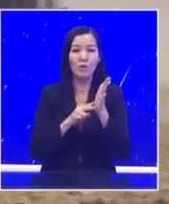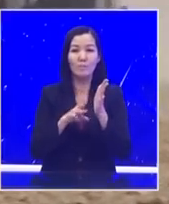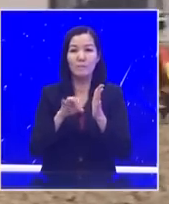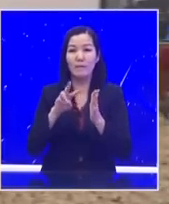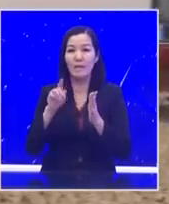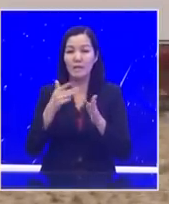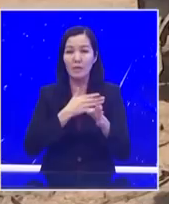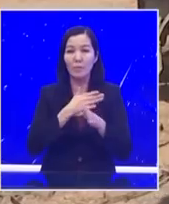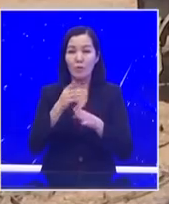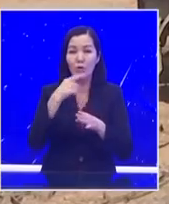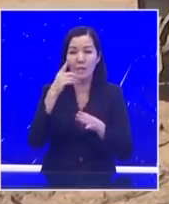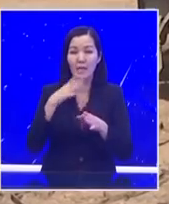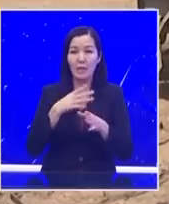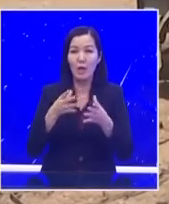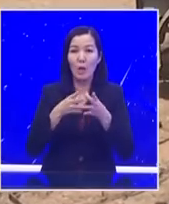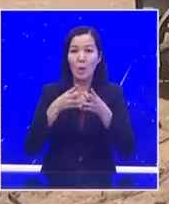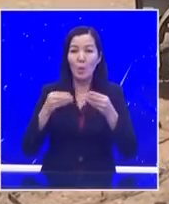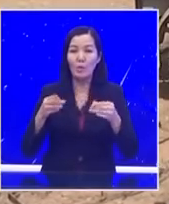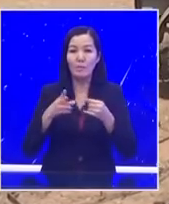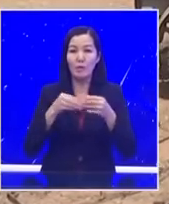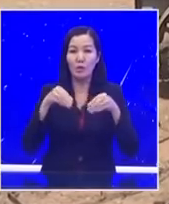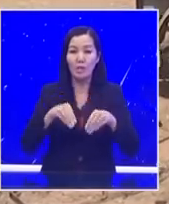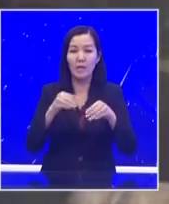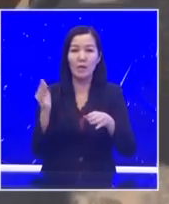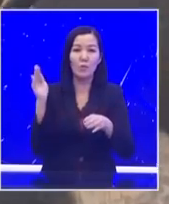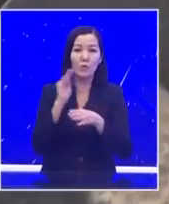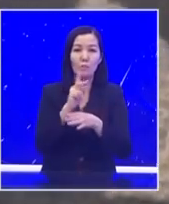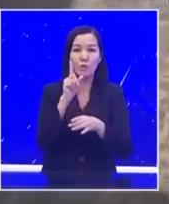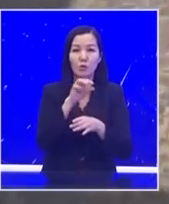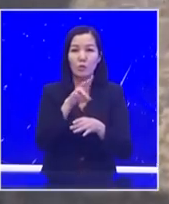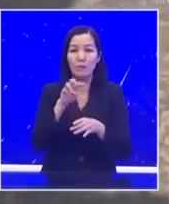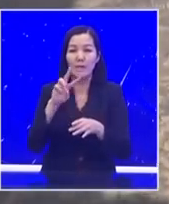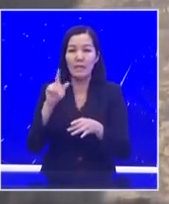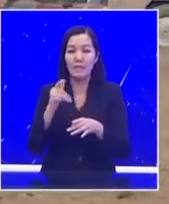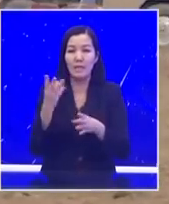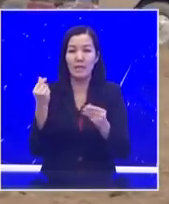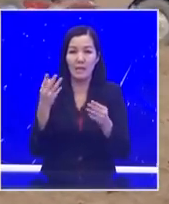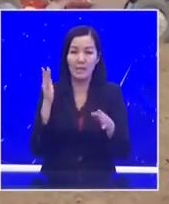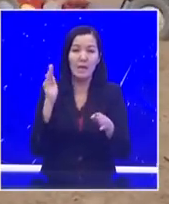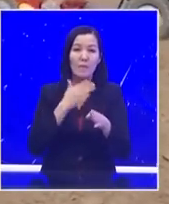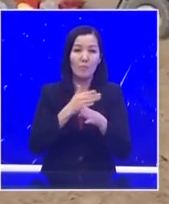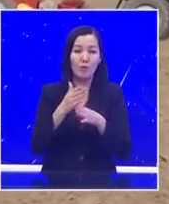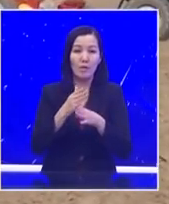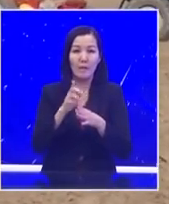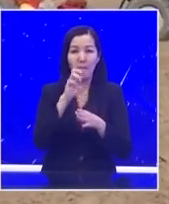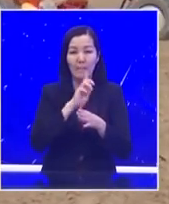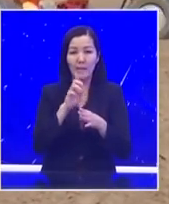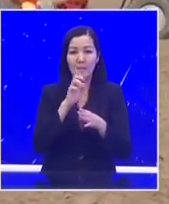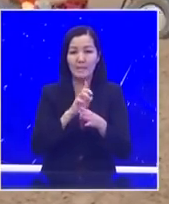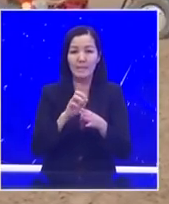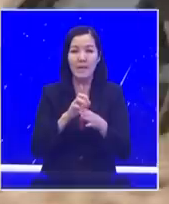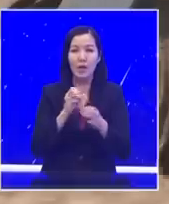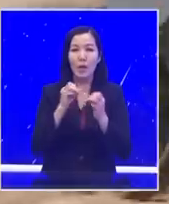теңге бөлінетіндігін айтты. Көктемгі егіс науқаны үшін қосымша 100 миллиард теңге үстелмек. Жанар май бағасы